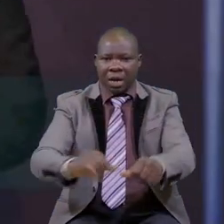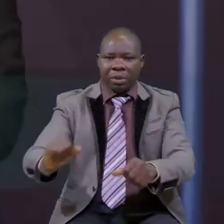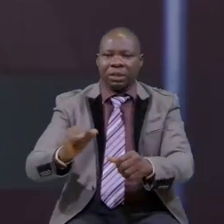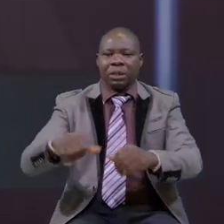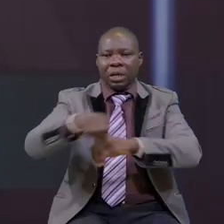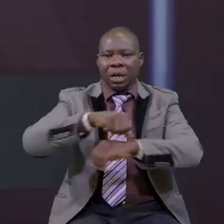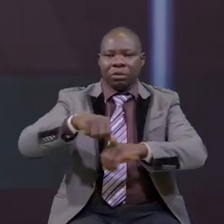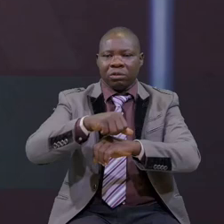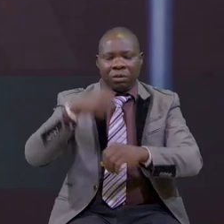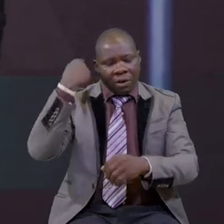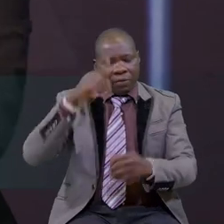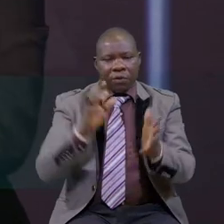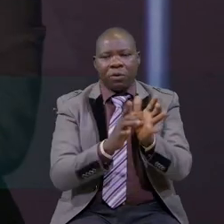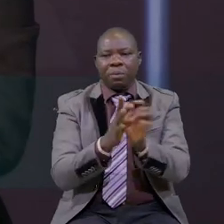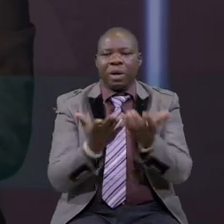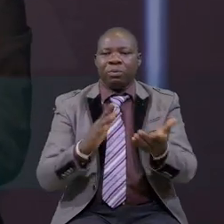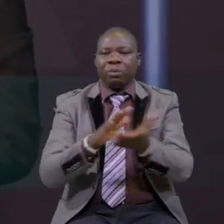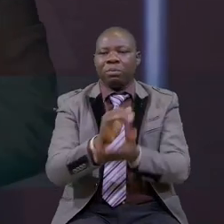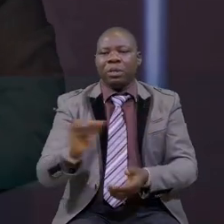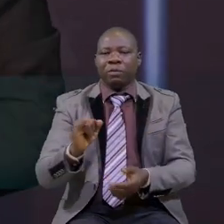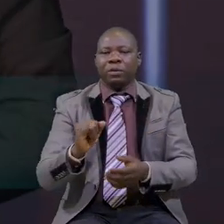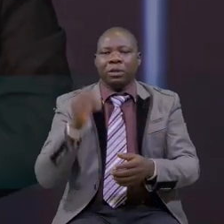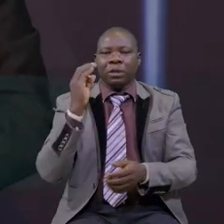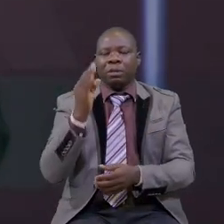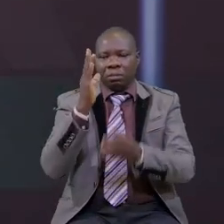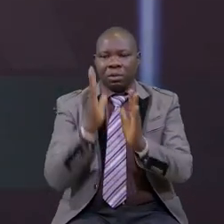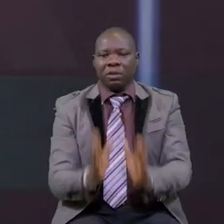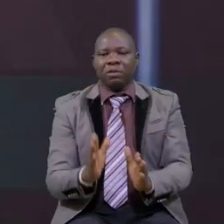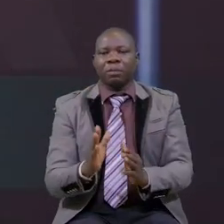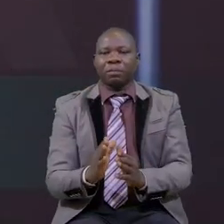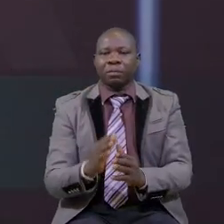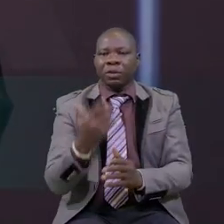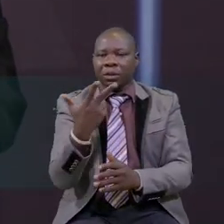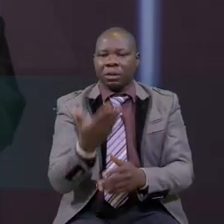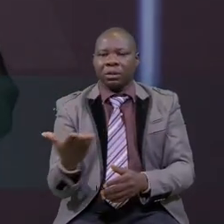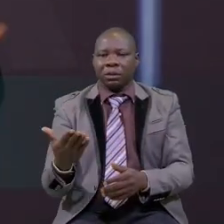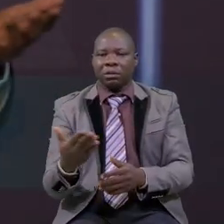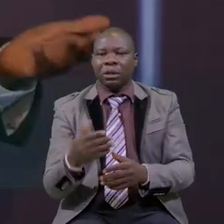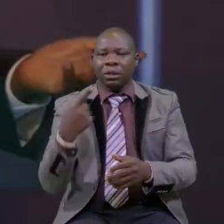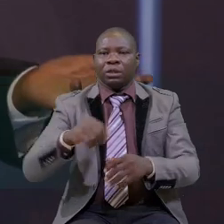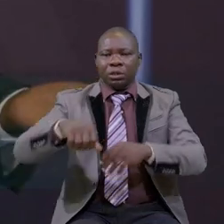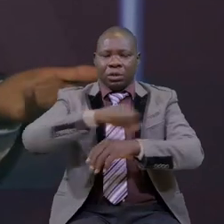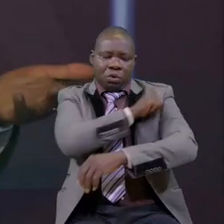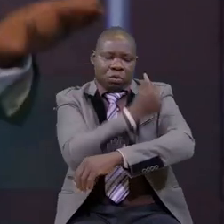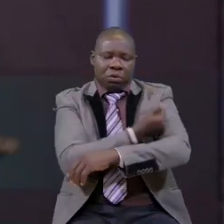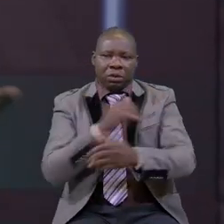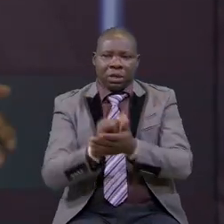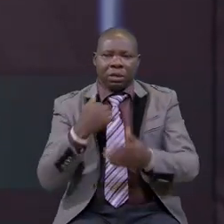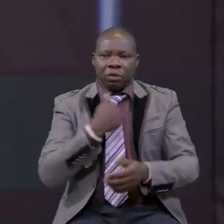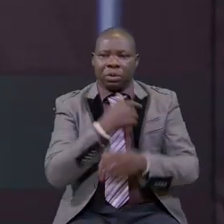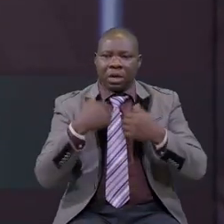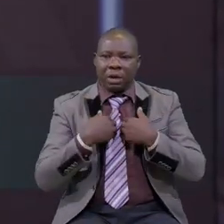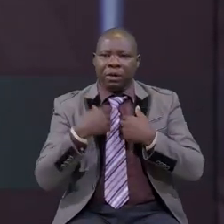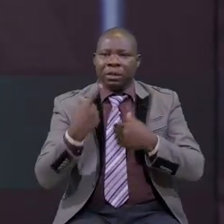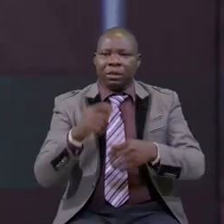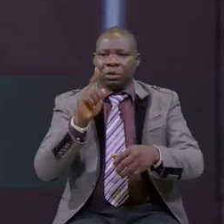L'onction permanente pour les ministres qui croient en la Bible, pour les ministres bibliques. L'onction que nous avons,